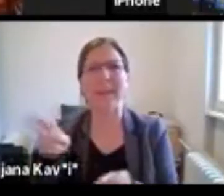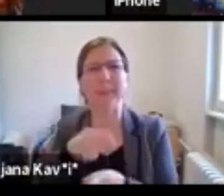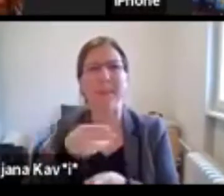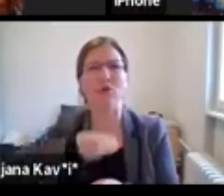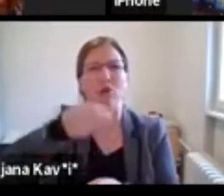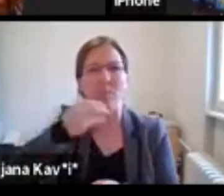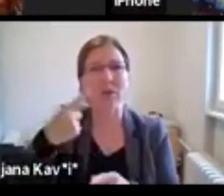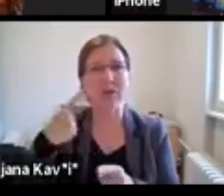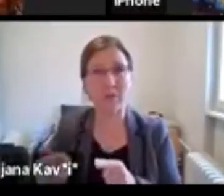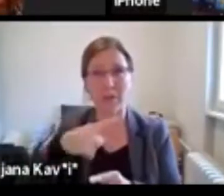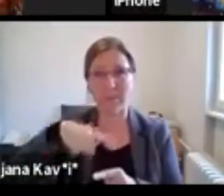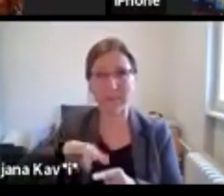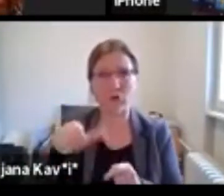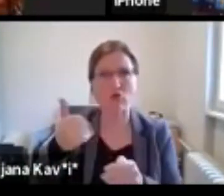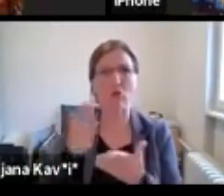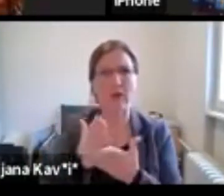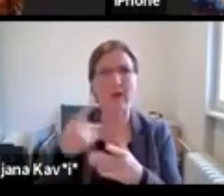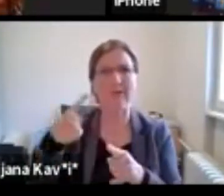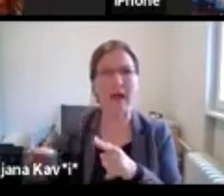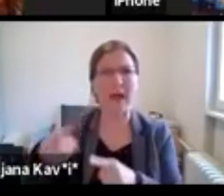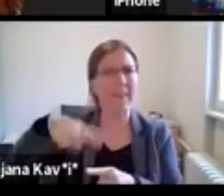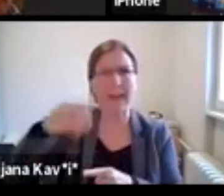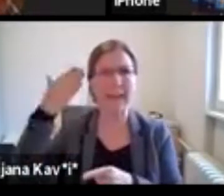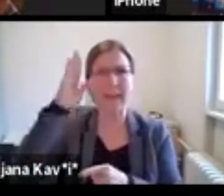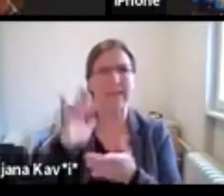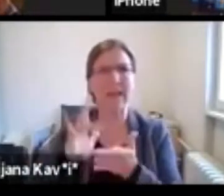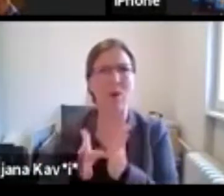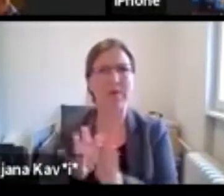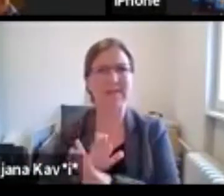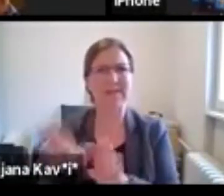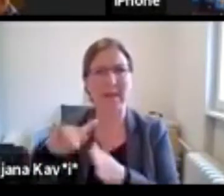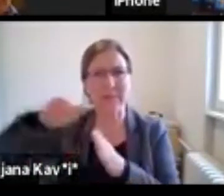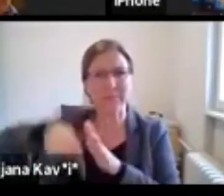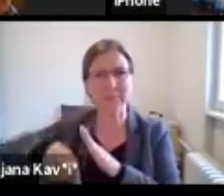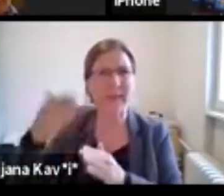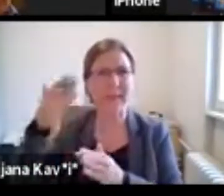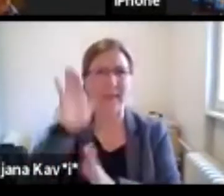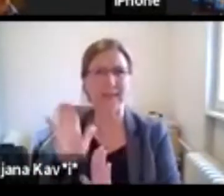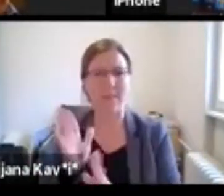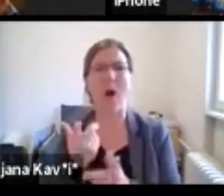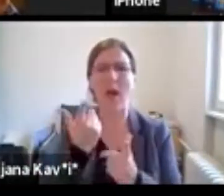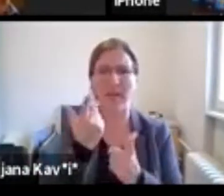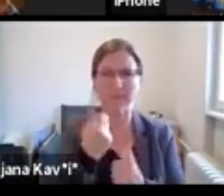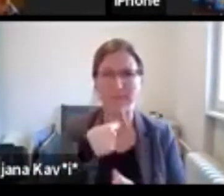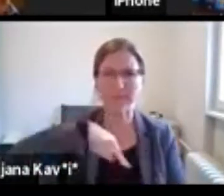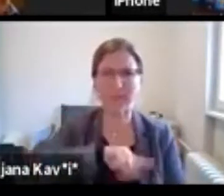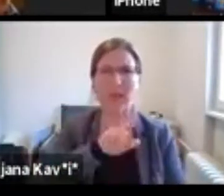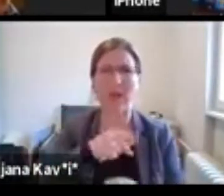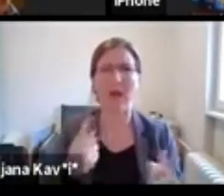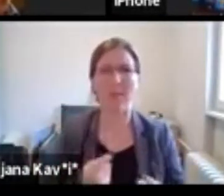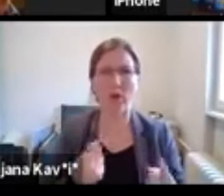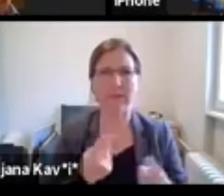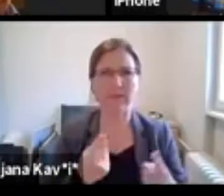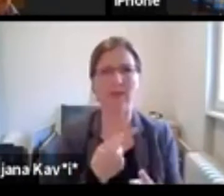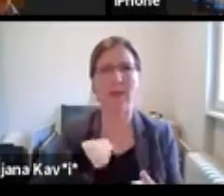puno nepoznanica. Ali ono što je najbitnije, motivirani smo, želimo, usmjereni smo jedni na druge i sve ono